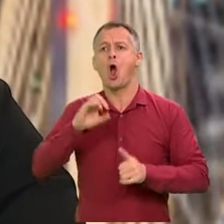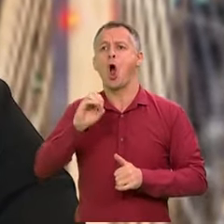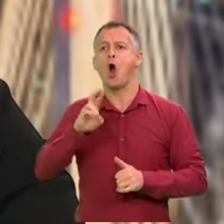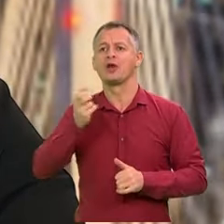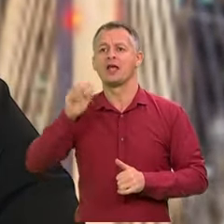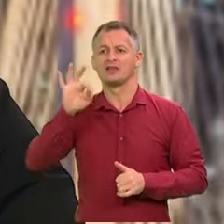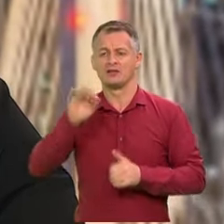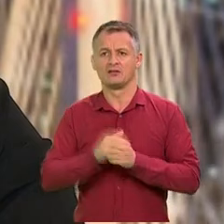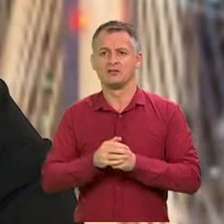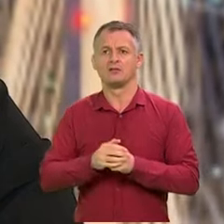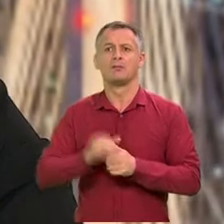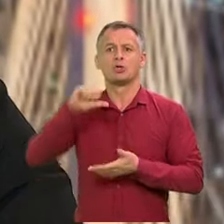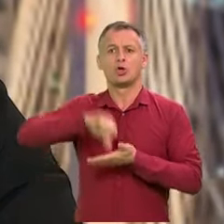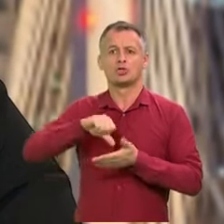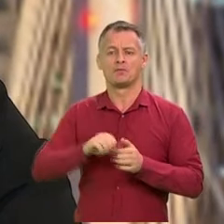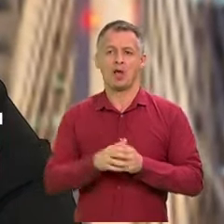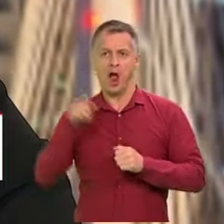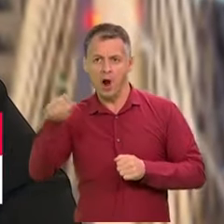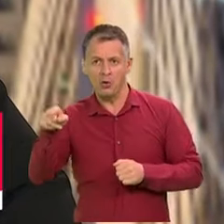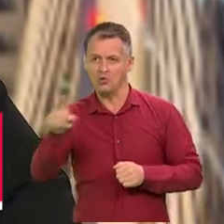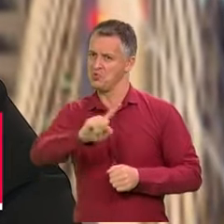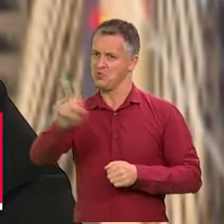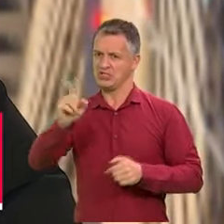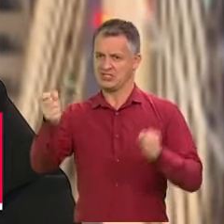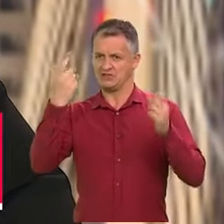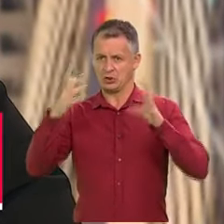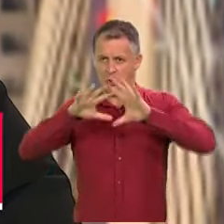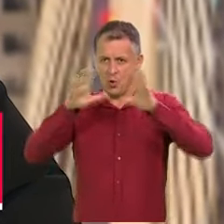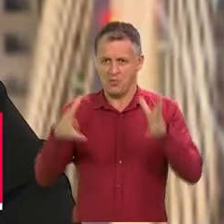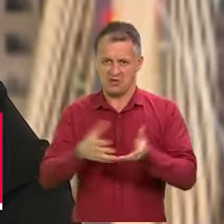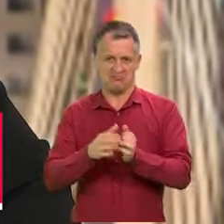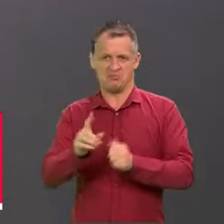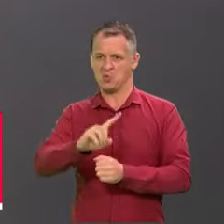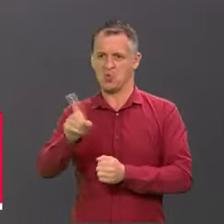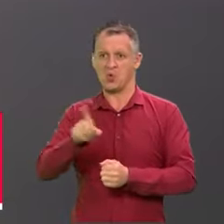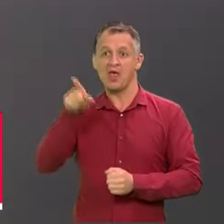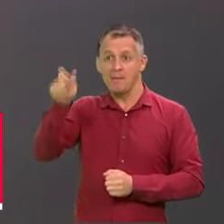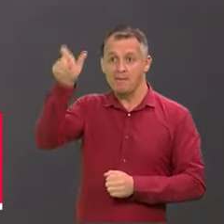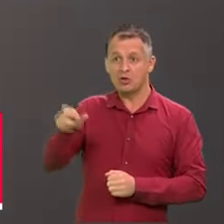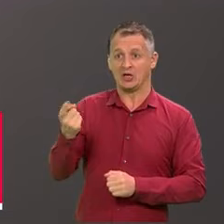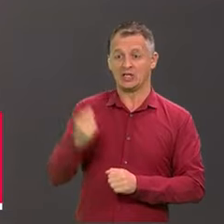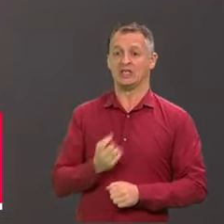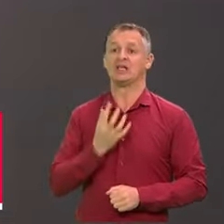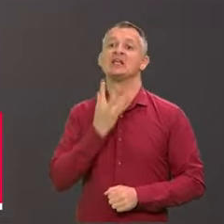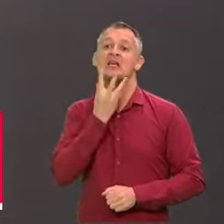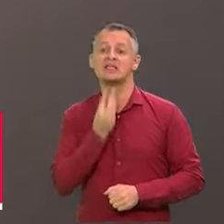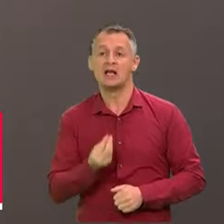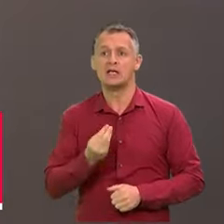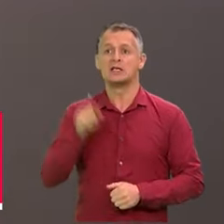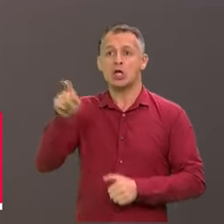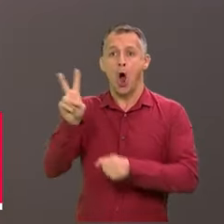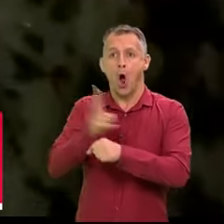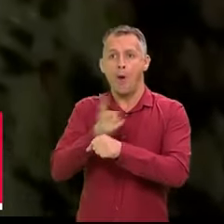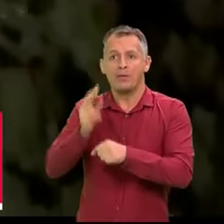Nu este apocalipsa acolo. Israelienii sunt obișnuiți. De altfel, măsurile de protecție